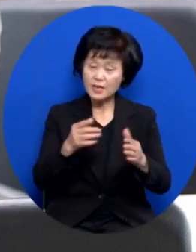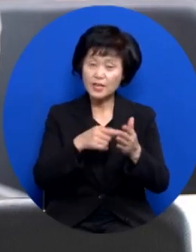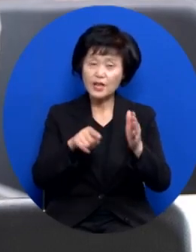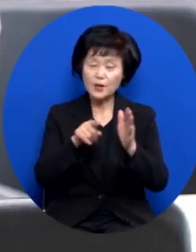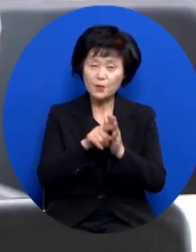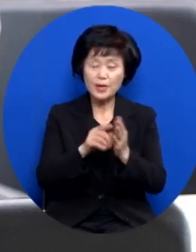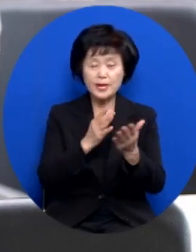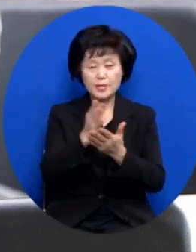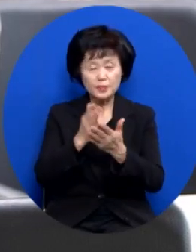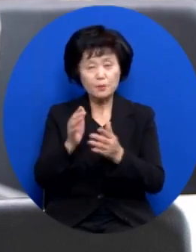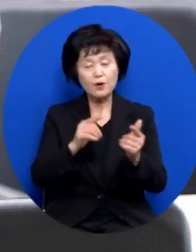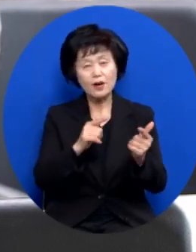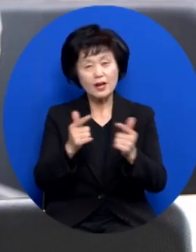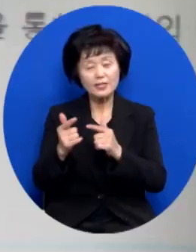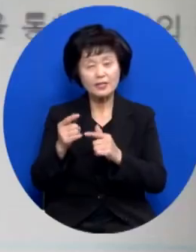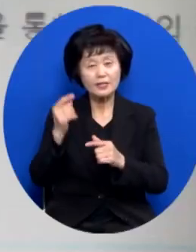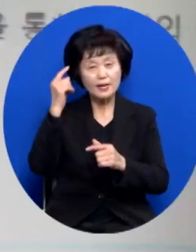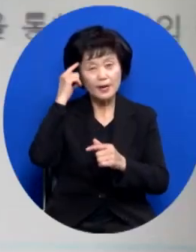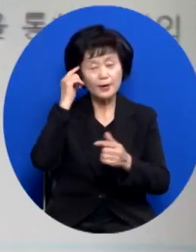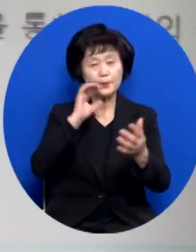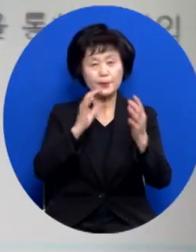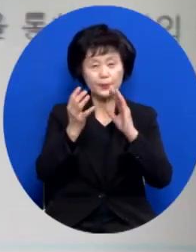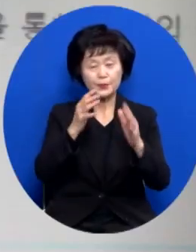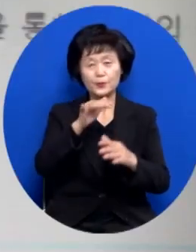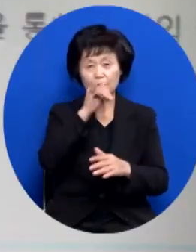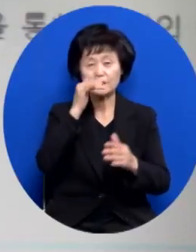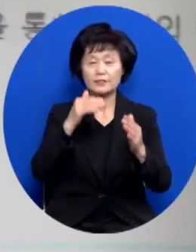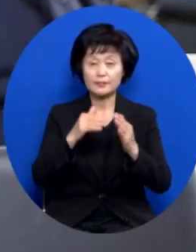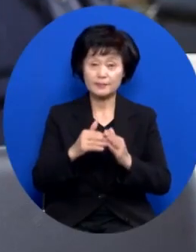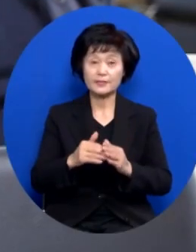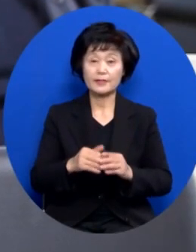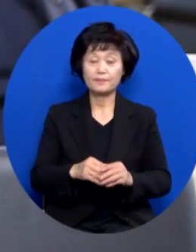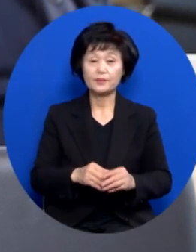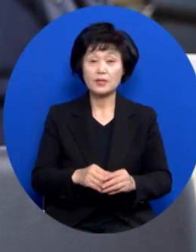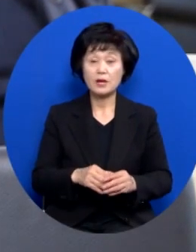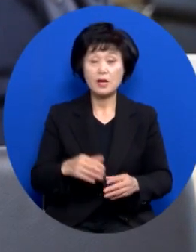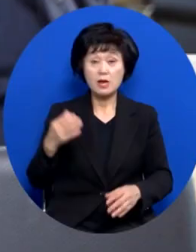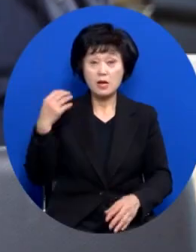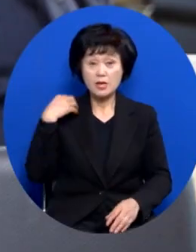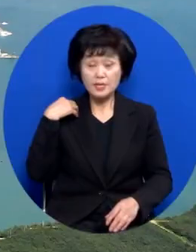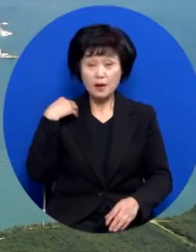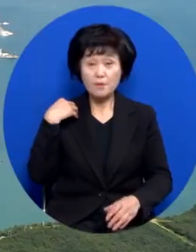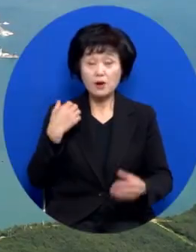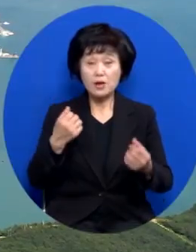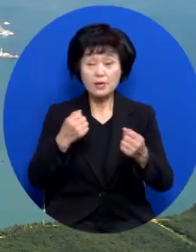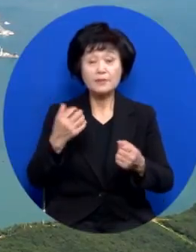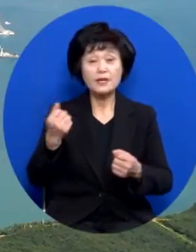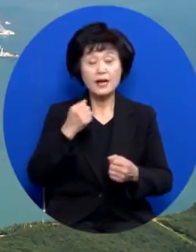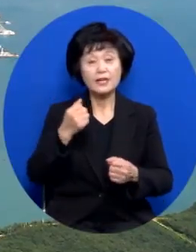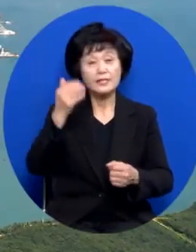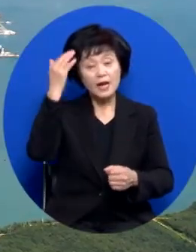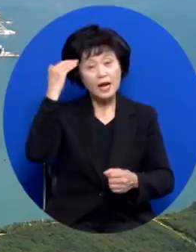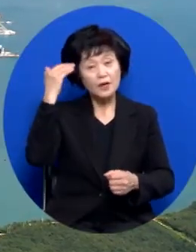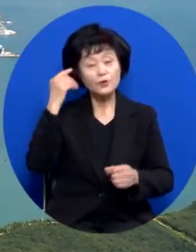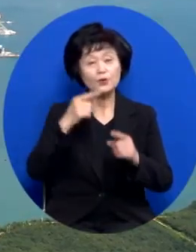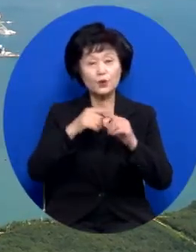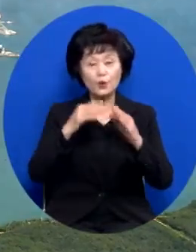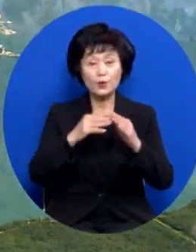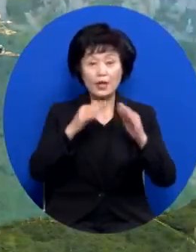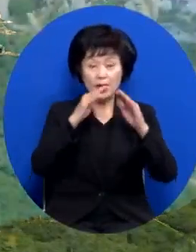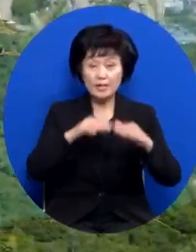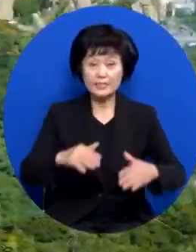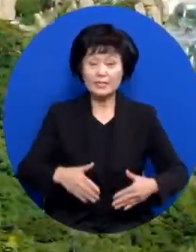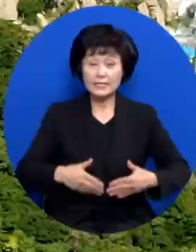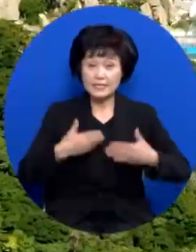다양한 의견도 나눴습니다. 무너진 피조세계를 회복해야 할 사명과 저력을 가진 한국교회, 전남 기독교